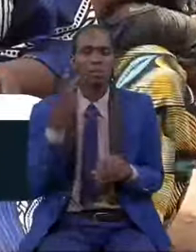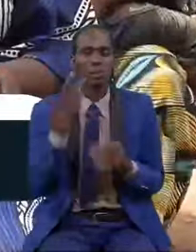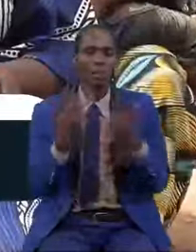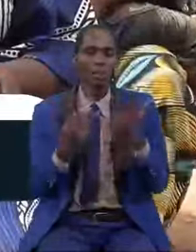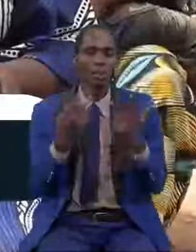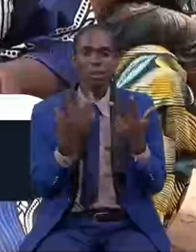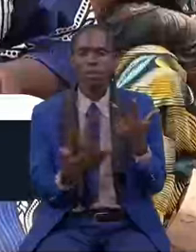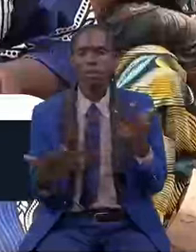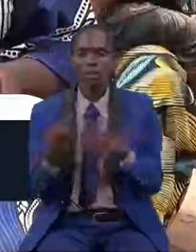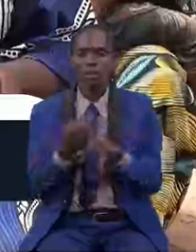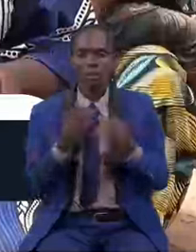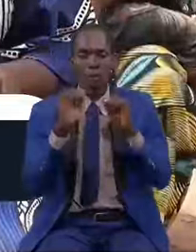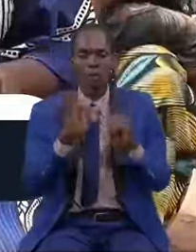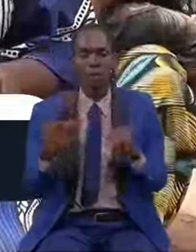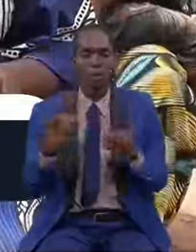message.